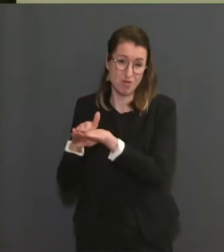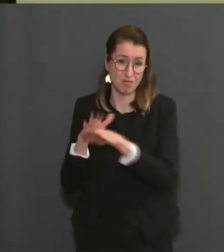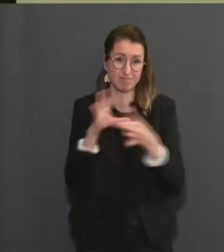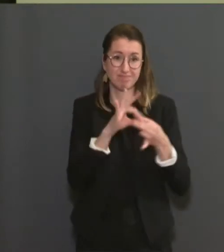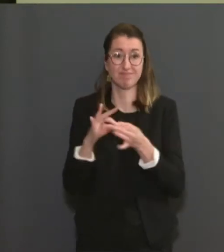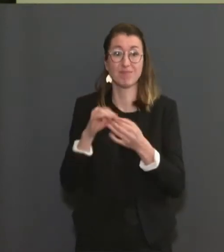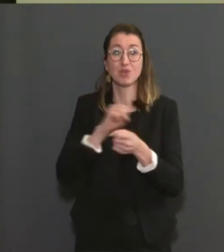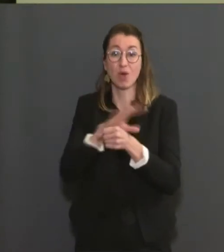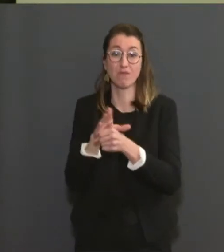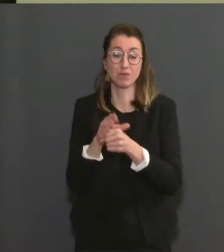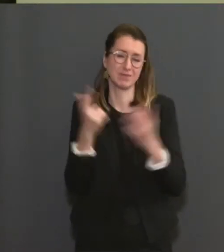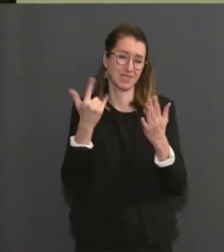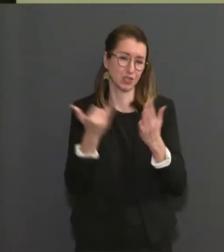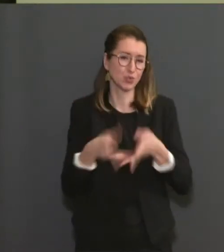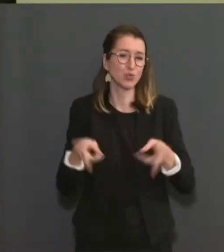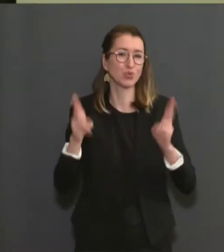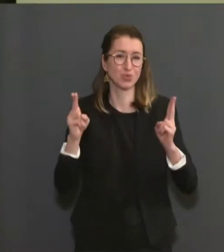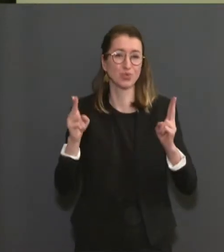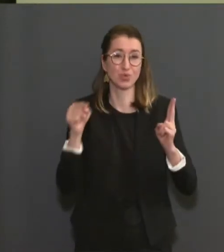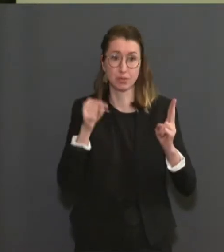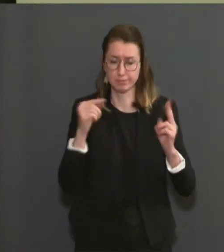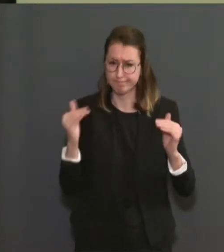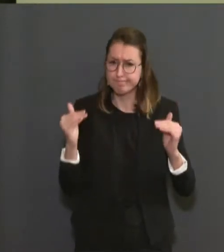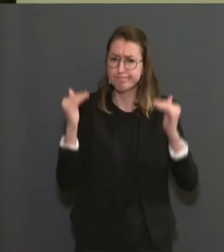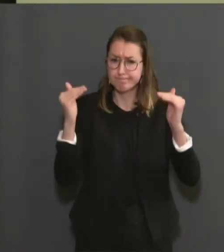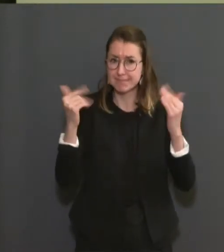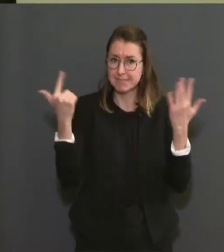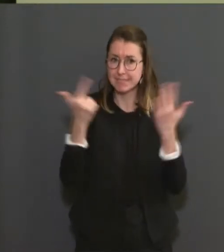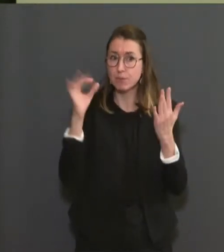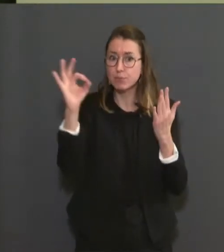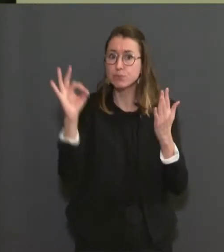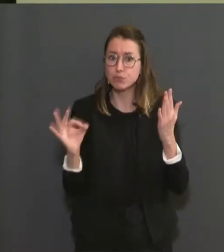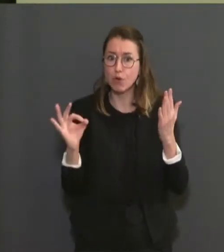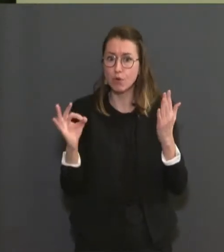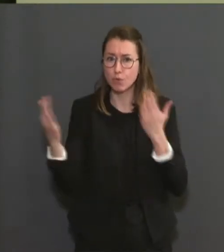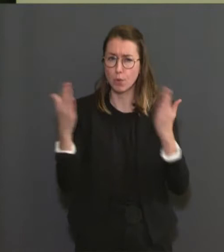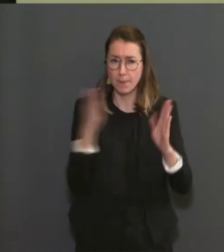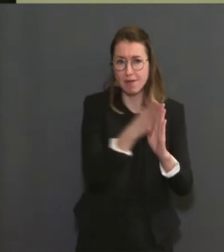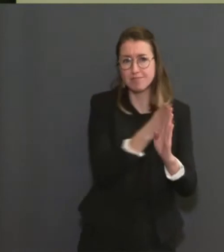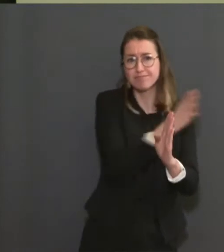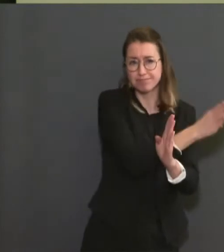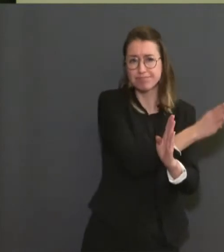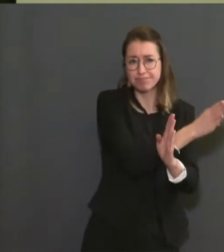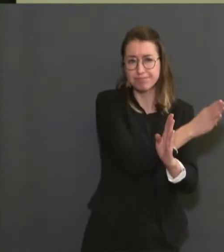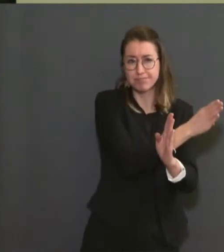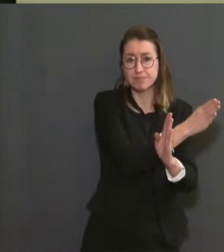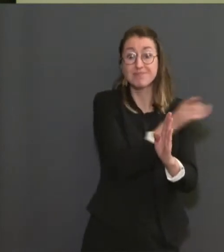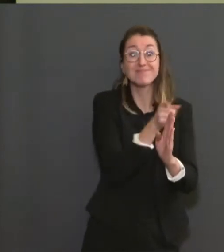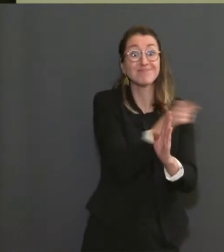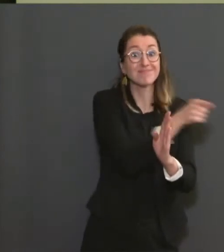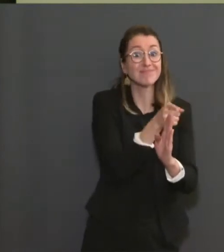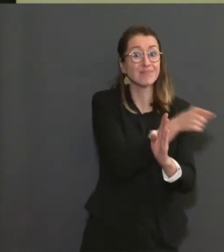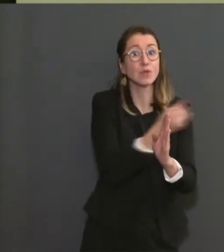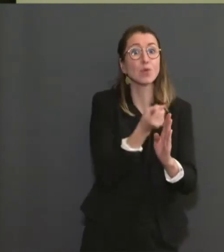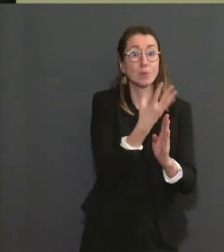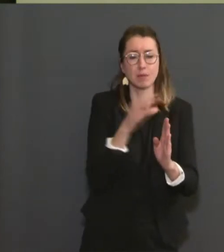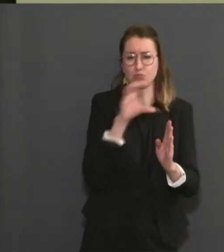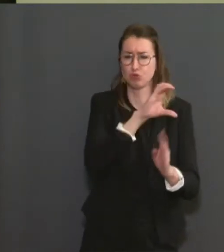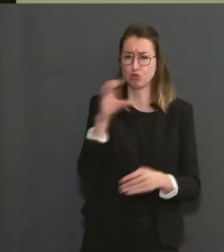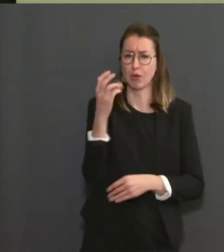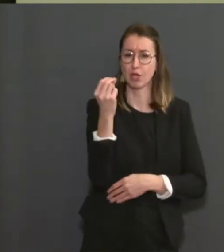une augmentation de 7%. La semaine qui précédait, on avait une moyenne de 184